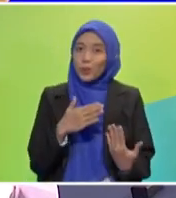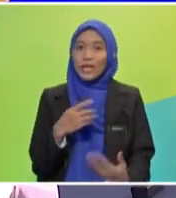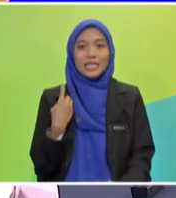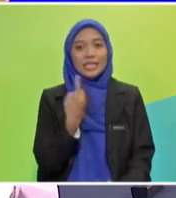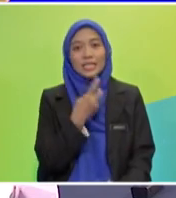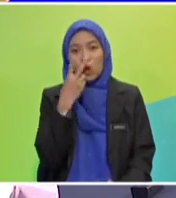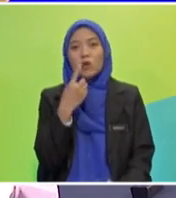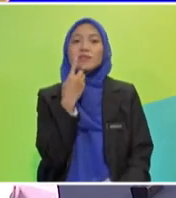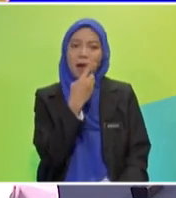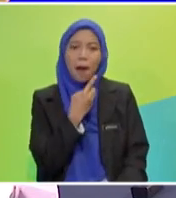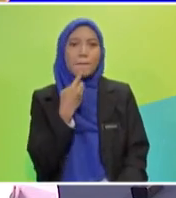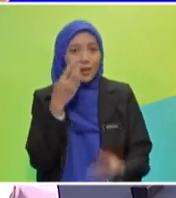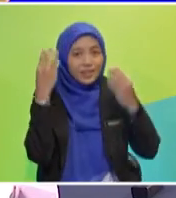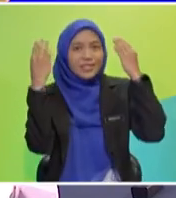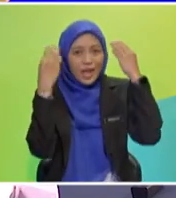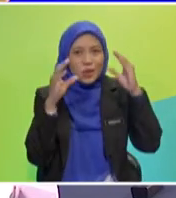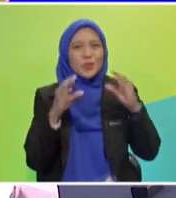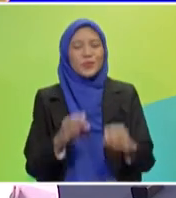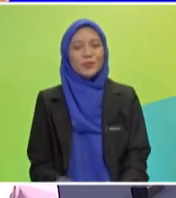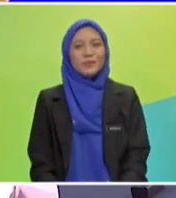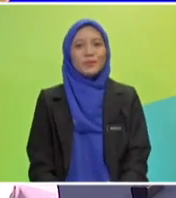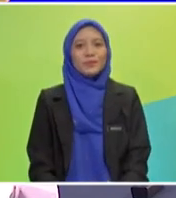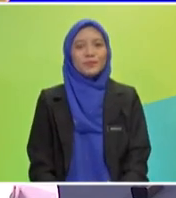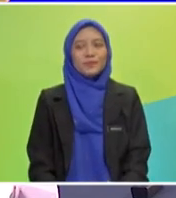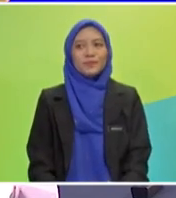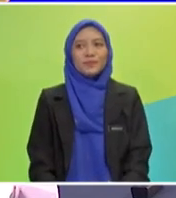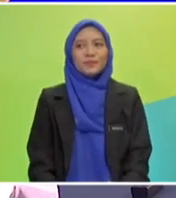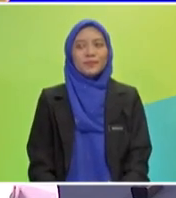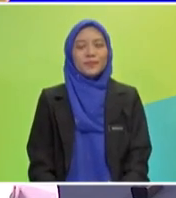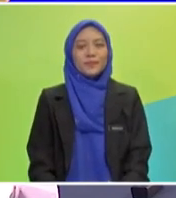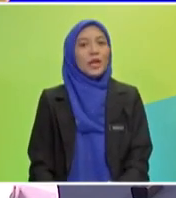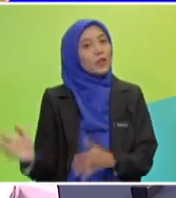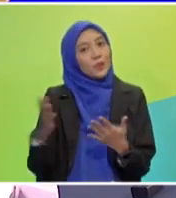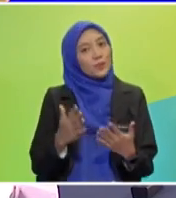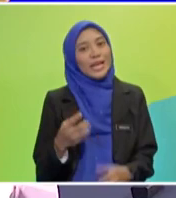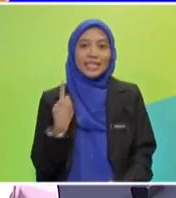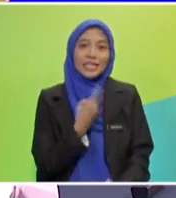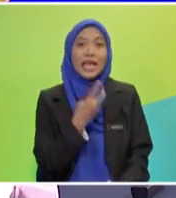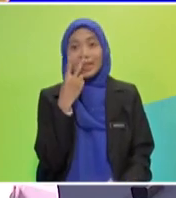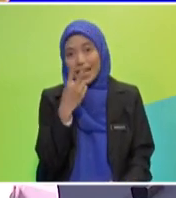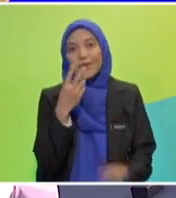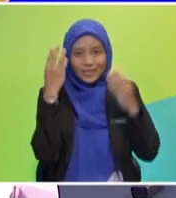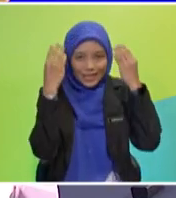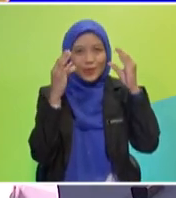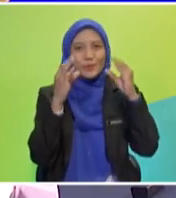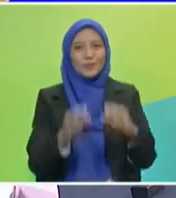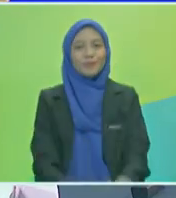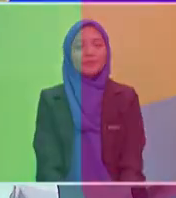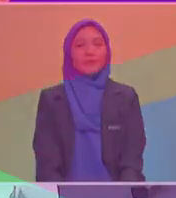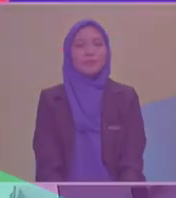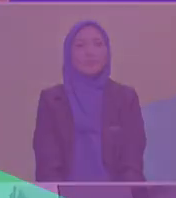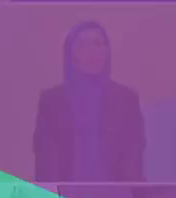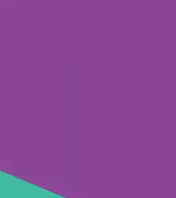kita. Katanya beliau seorang yang sangat ceria dan luas pengalaman. Jom kita saksikan profil beliau.